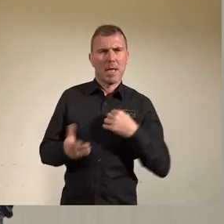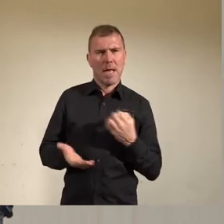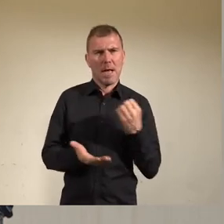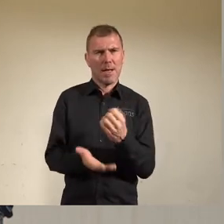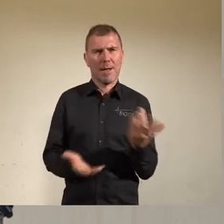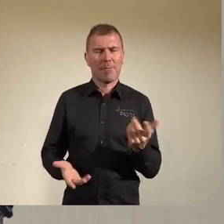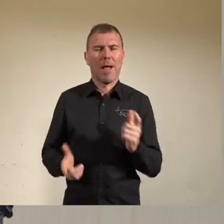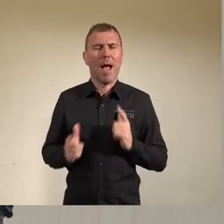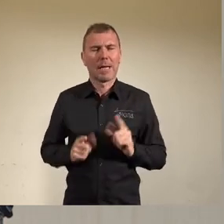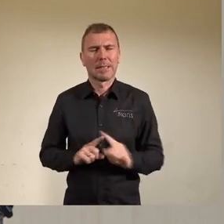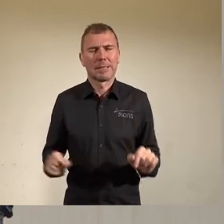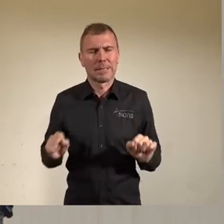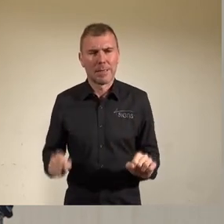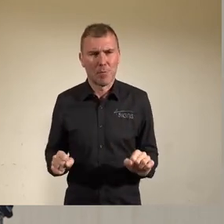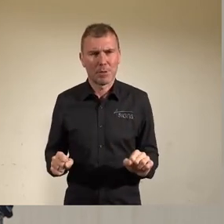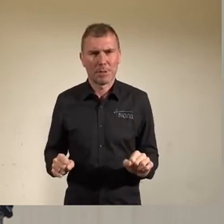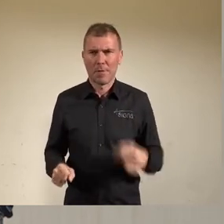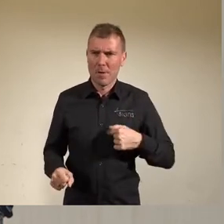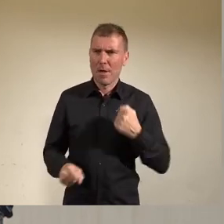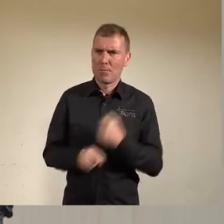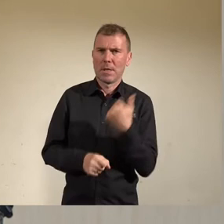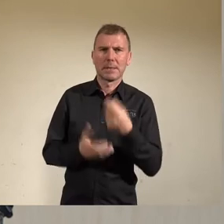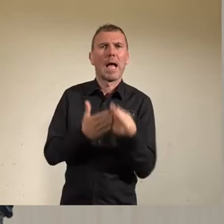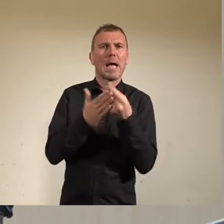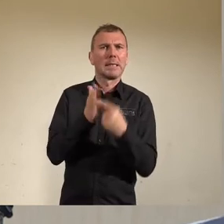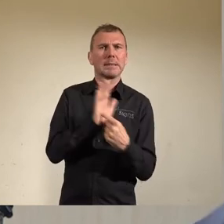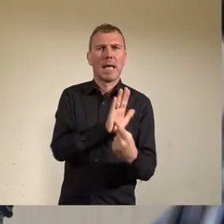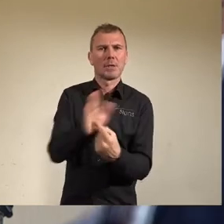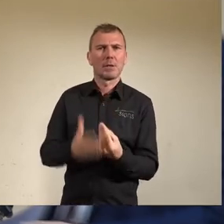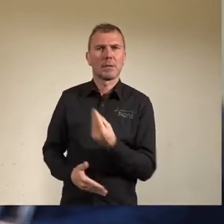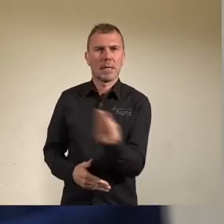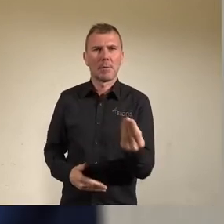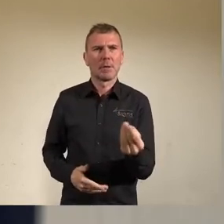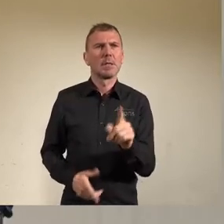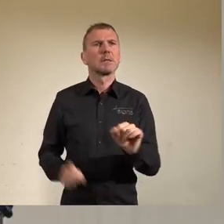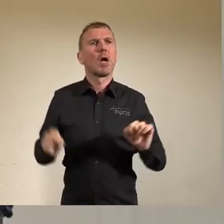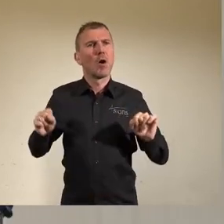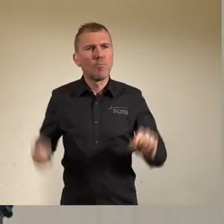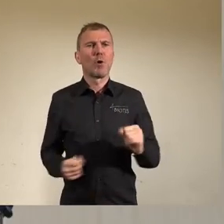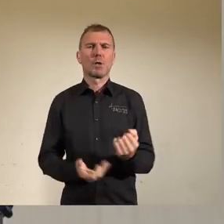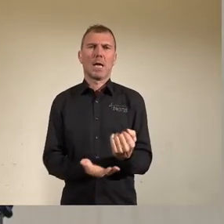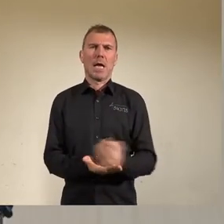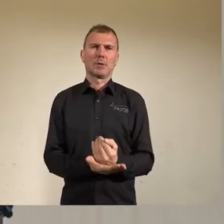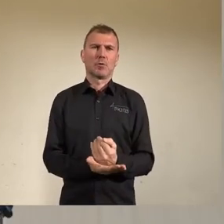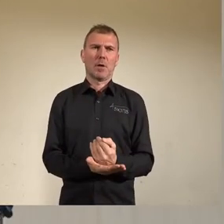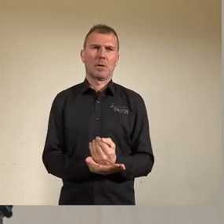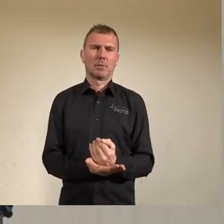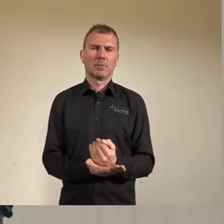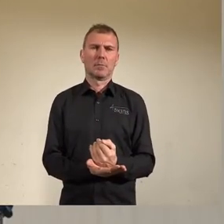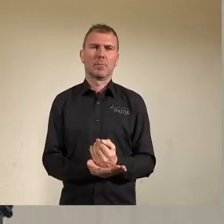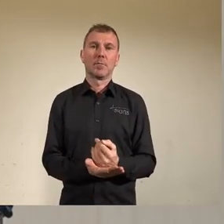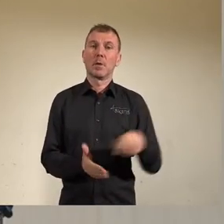Aber jetzt geht es erst einmal darum, ein Signal zu zeigen, dass etwas möglich ist. Die